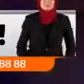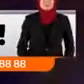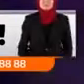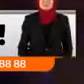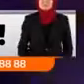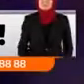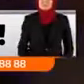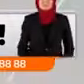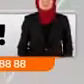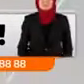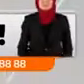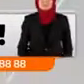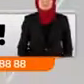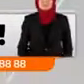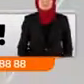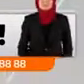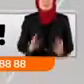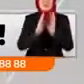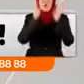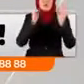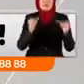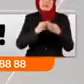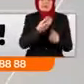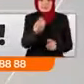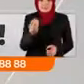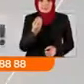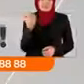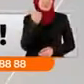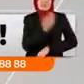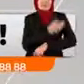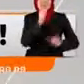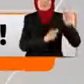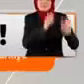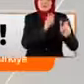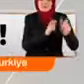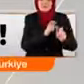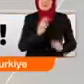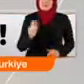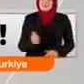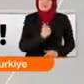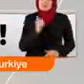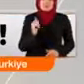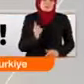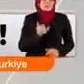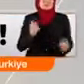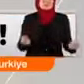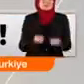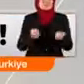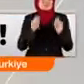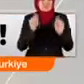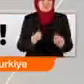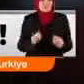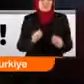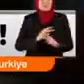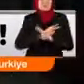olduğunu biz de biliyoruz orman ekipleri ile fethiyeliler deyim yerindeyse seferberlik ilan etti yangınlar sabaha karşı